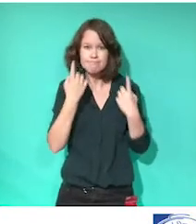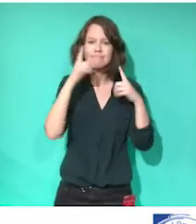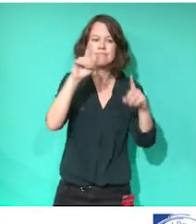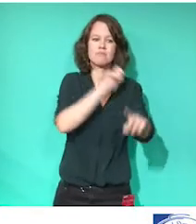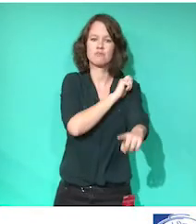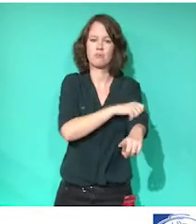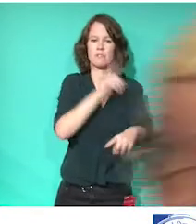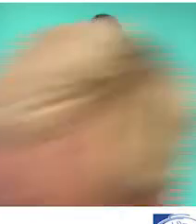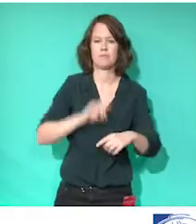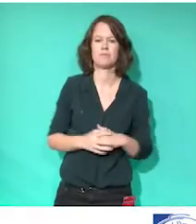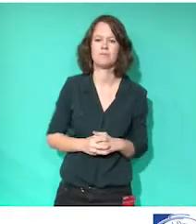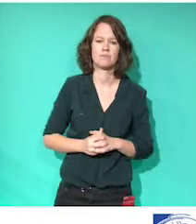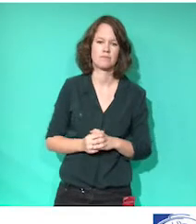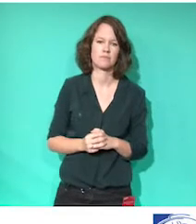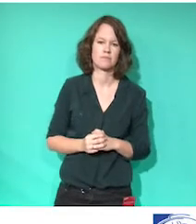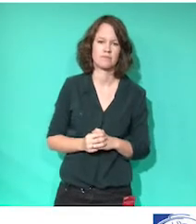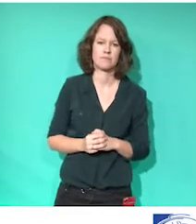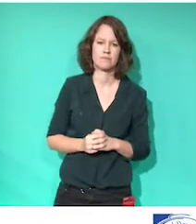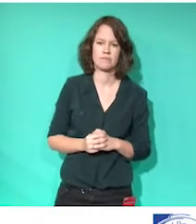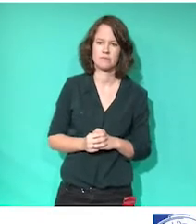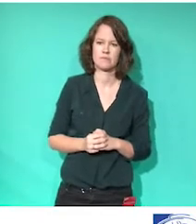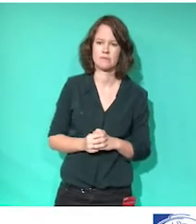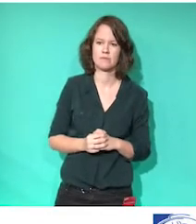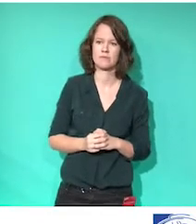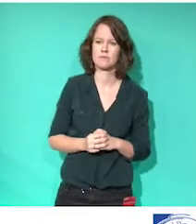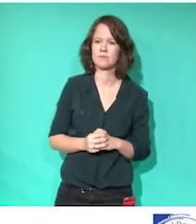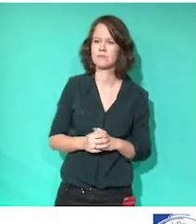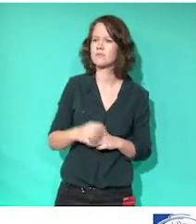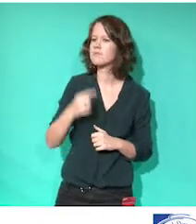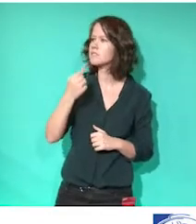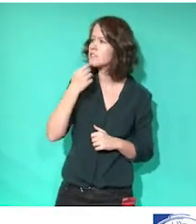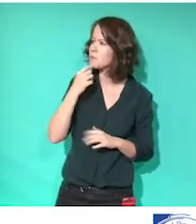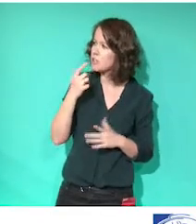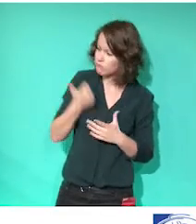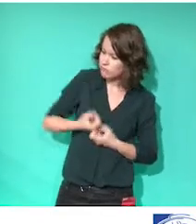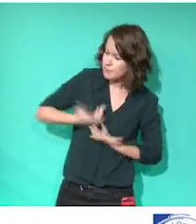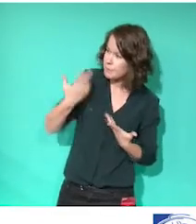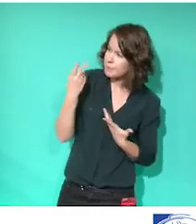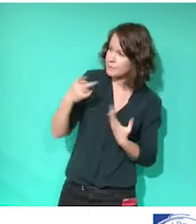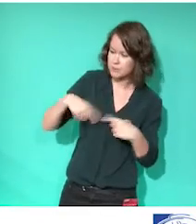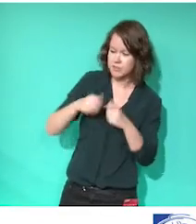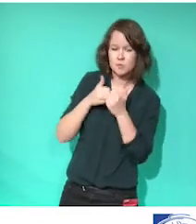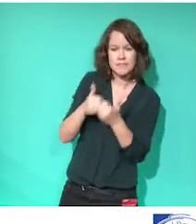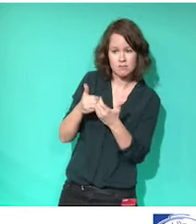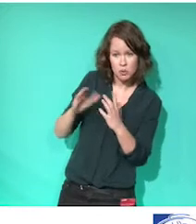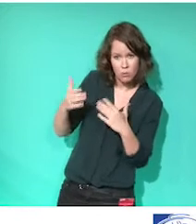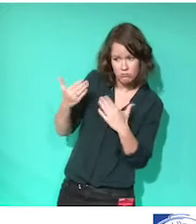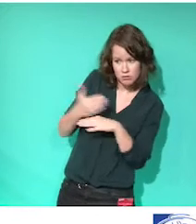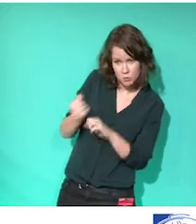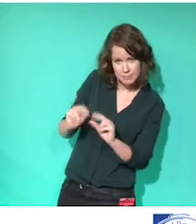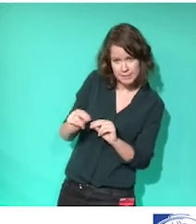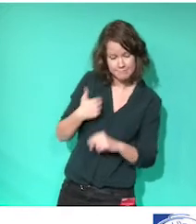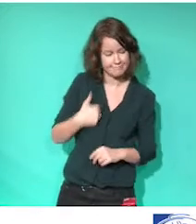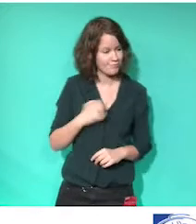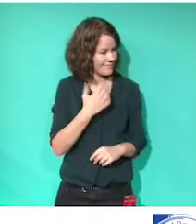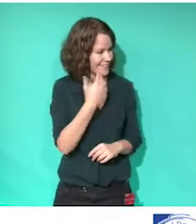mot justement sur votre mobilisation à travers le comité de suivi. Oui, mais écoutez, merci. Je